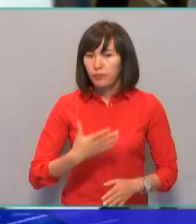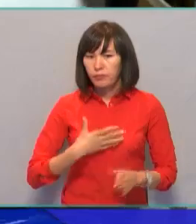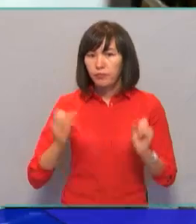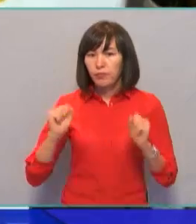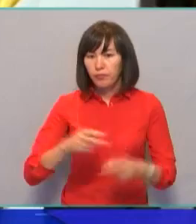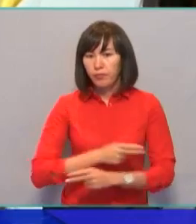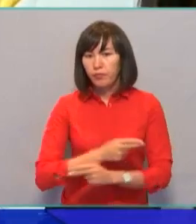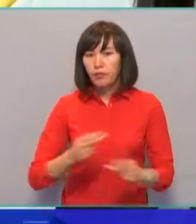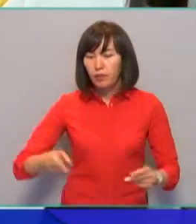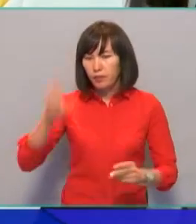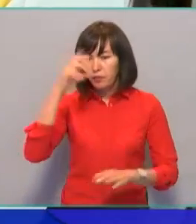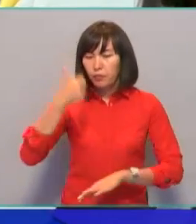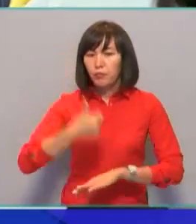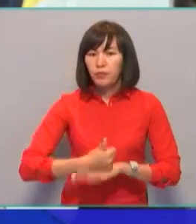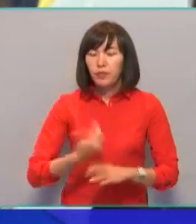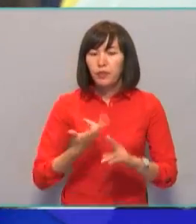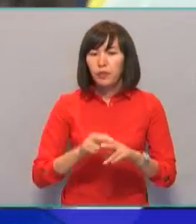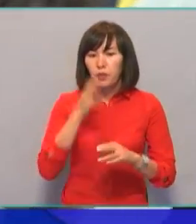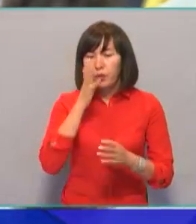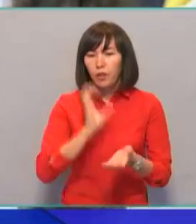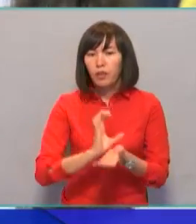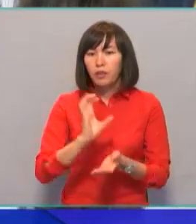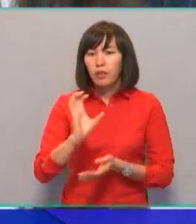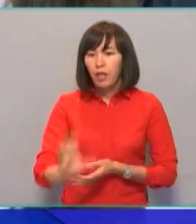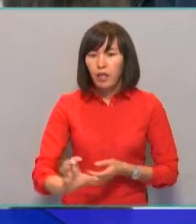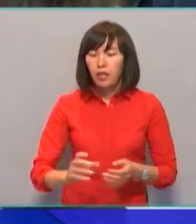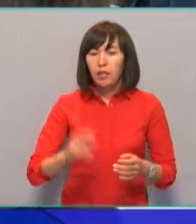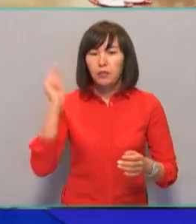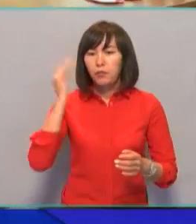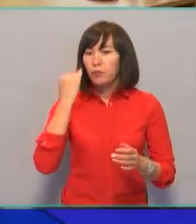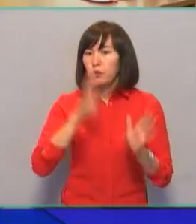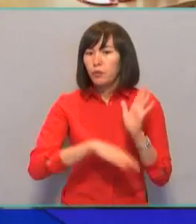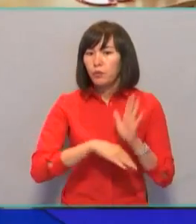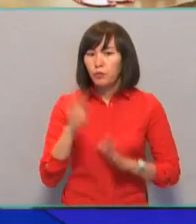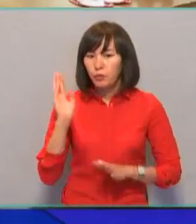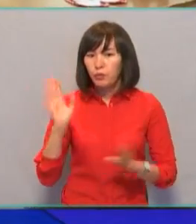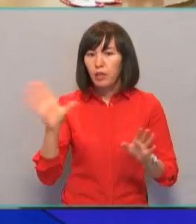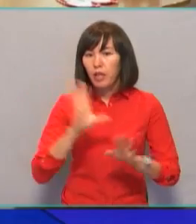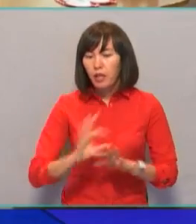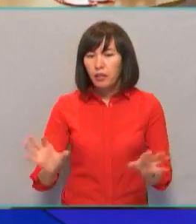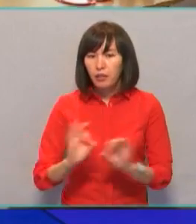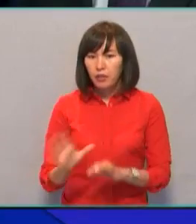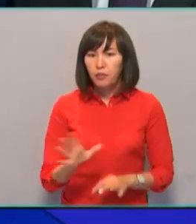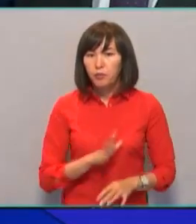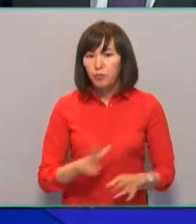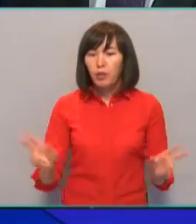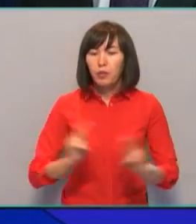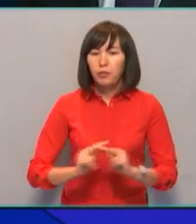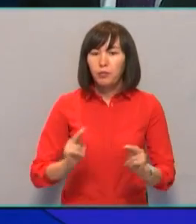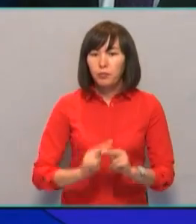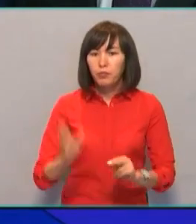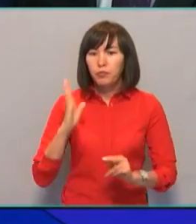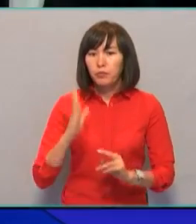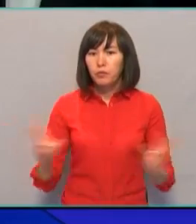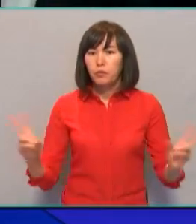мүмкіндік беріп отыр. Мемлекет басшысы биылғы жолдауында білім сапасын жақсарту керектігін тайға таңба басқандай айтып еді. Педагогтармен